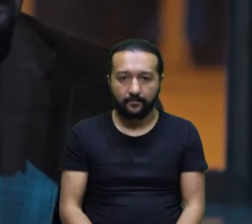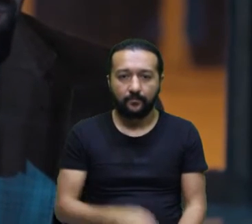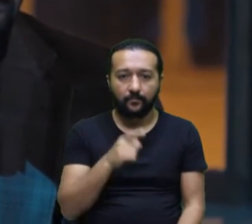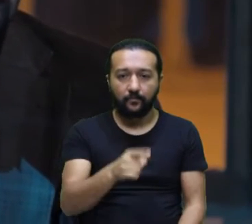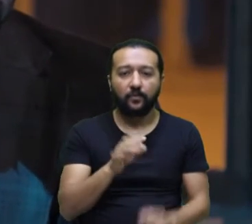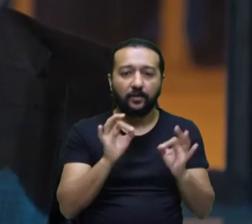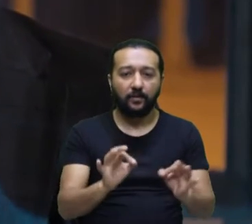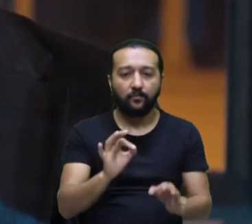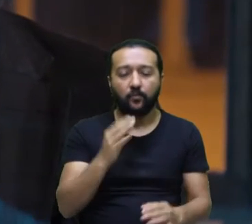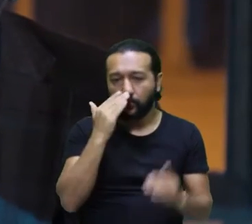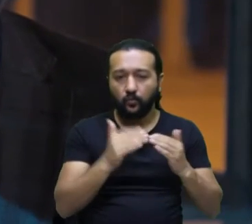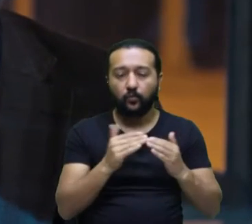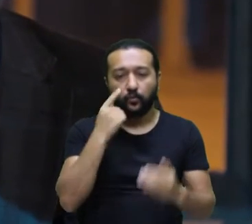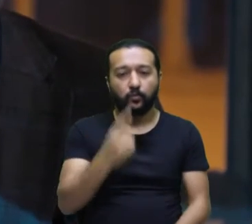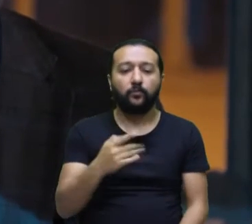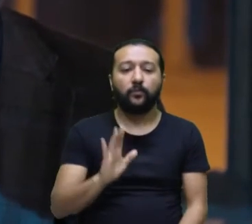Bu pek mümkün görünmüyor.